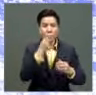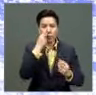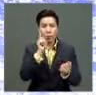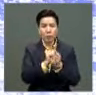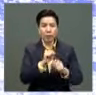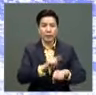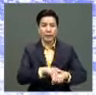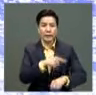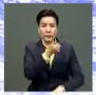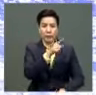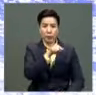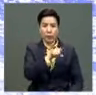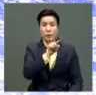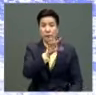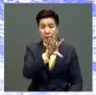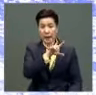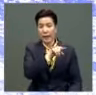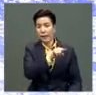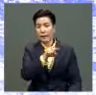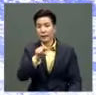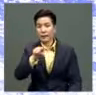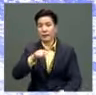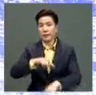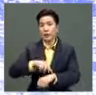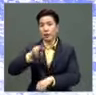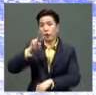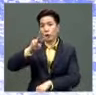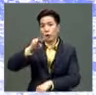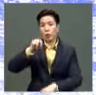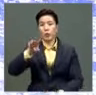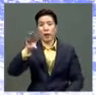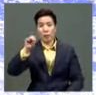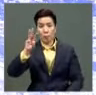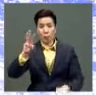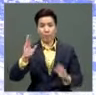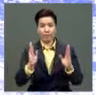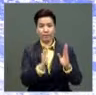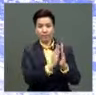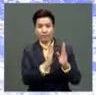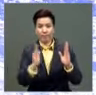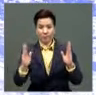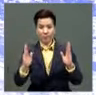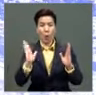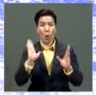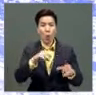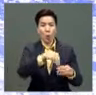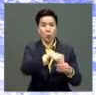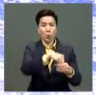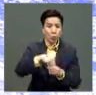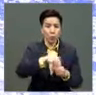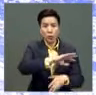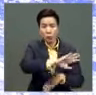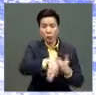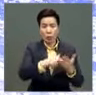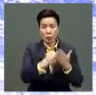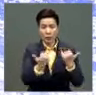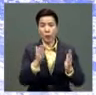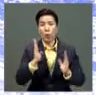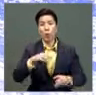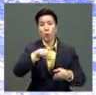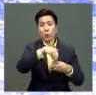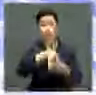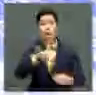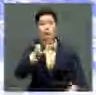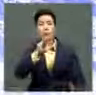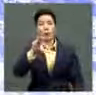ลา 11:25 น.ถึง 14:56 น.มีคนที่อยู่ที่ห้างแหลมทองทั้งหมด394ค